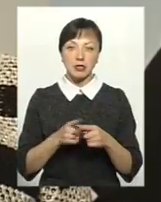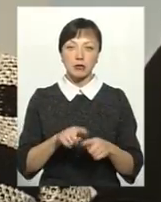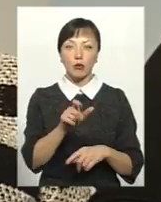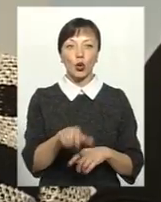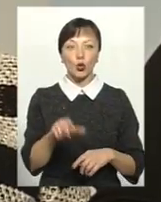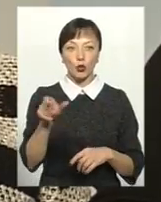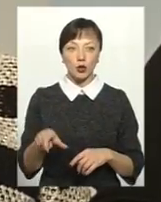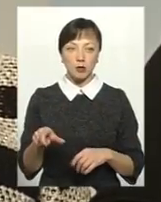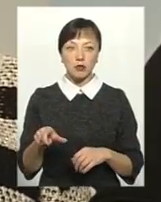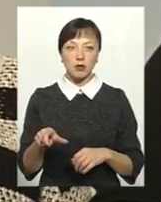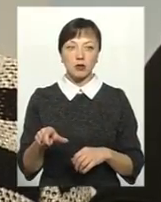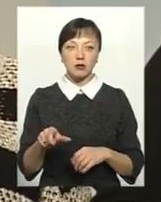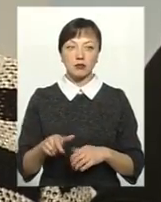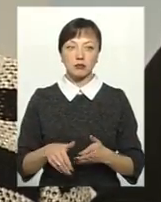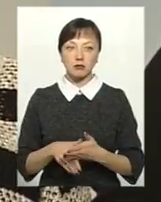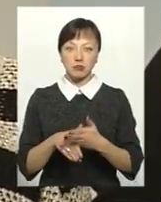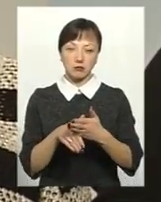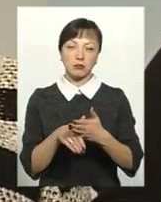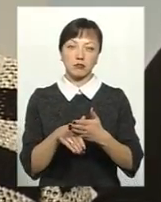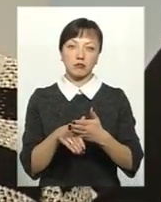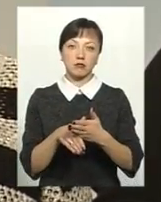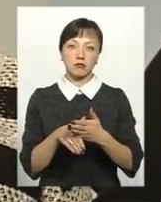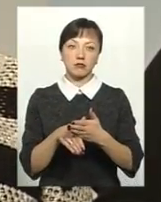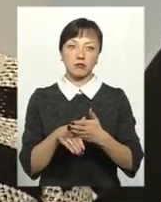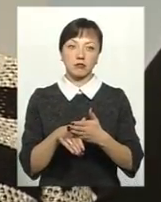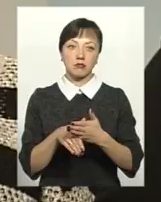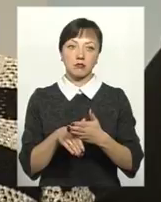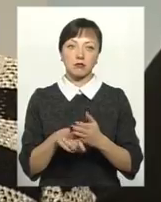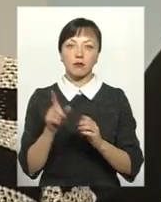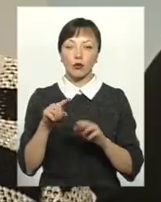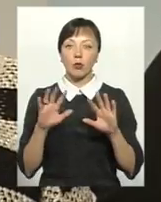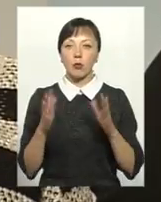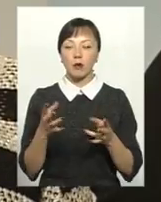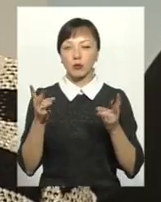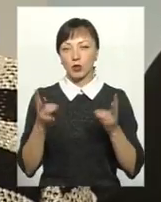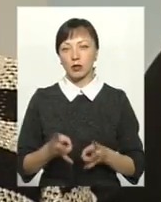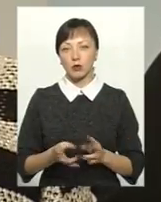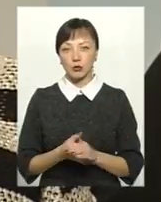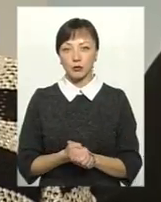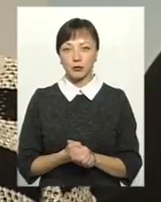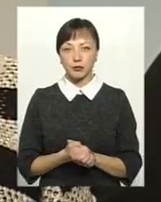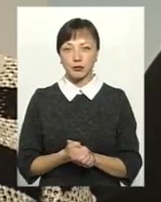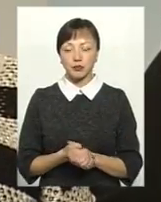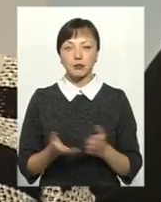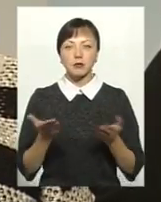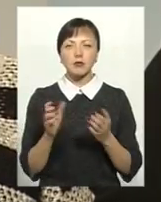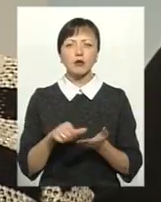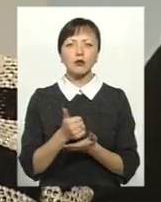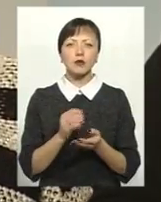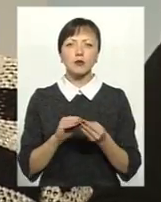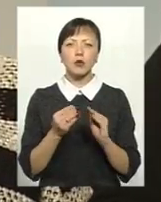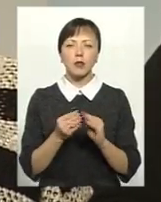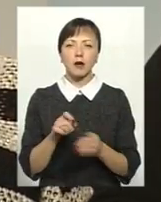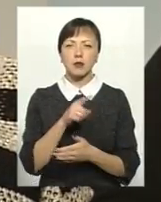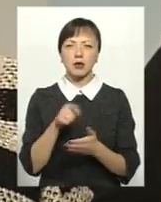людям підставити руку допомоги саме в той момент, коли їм це потрібно. Які основні проблеми?